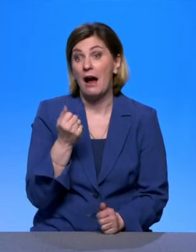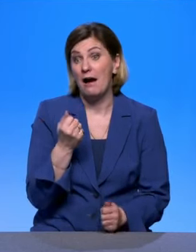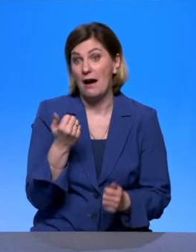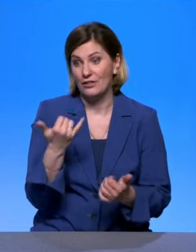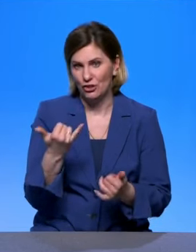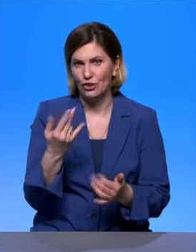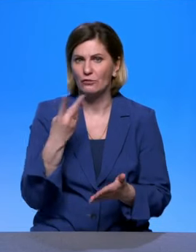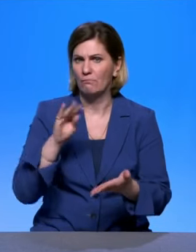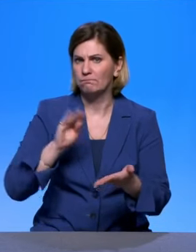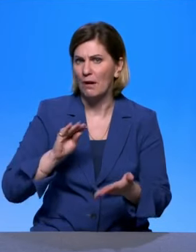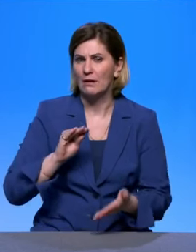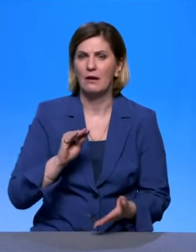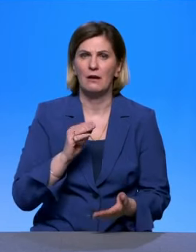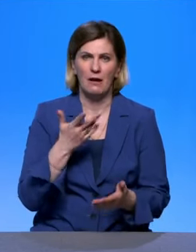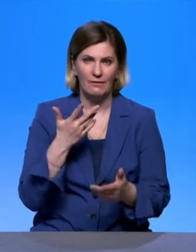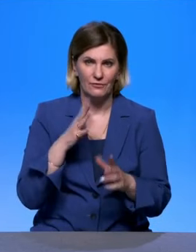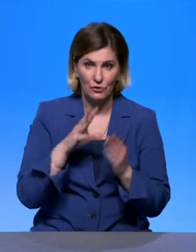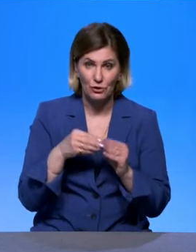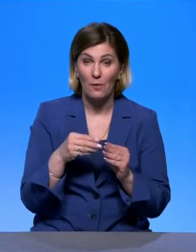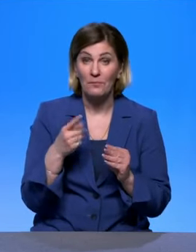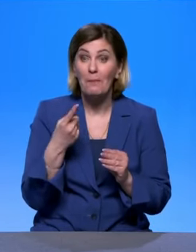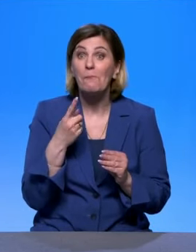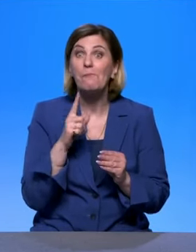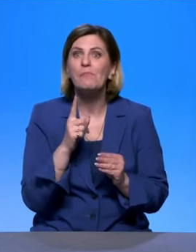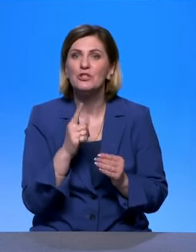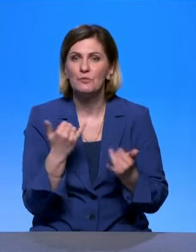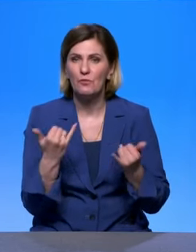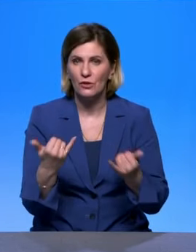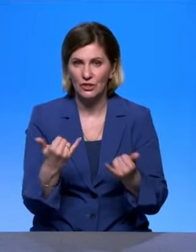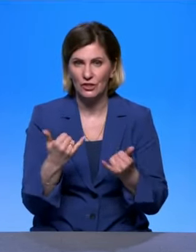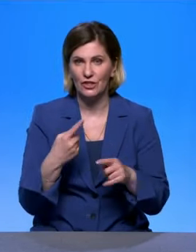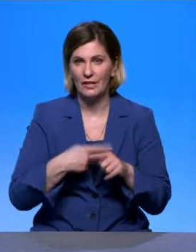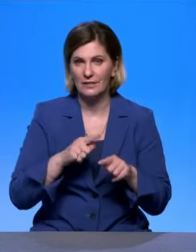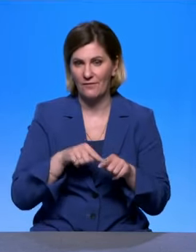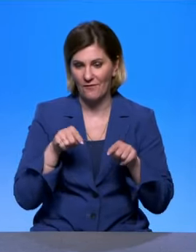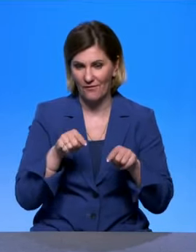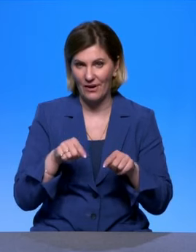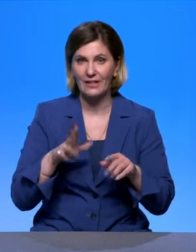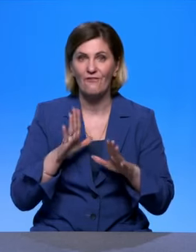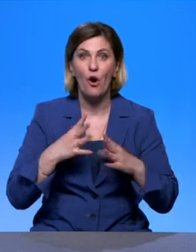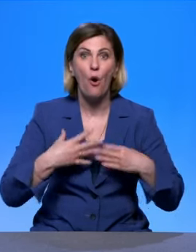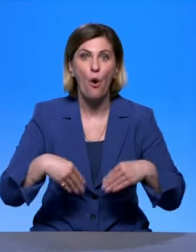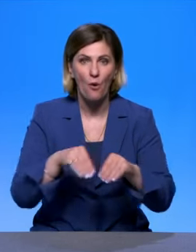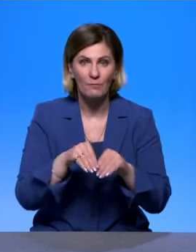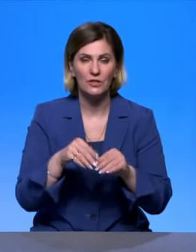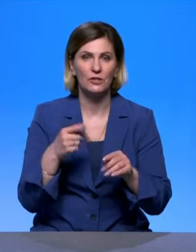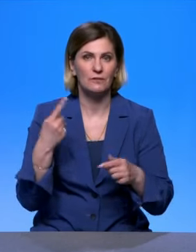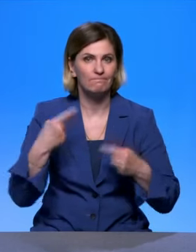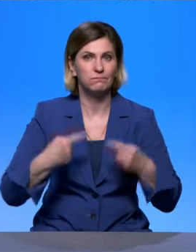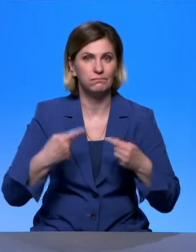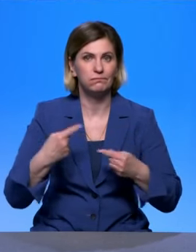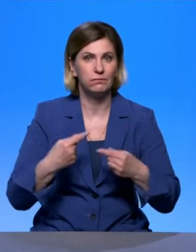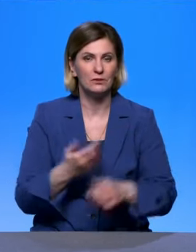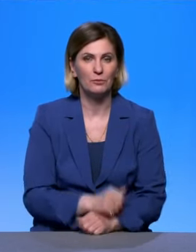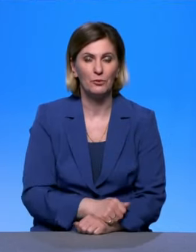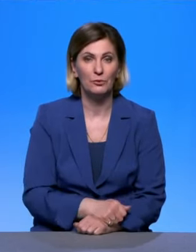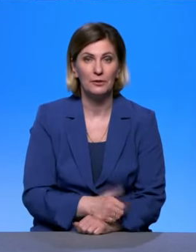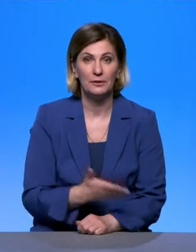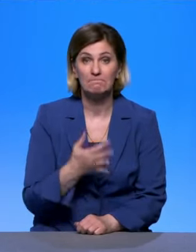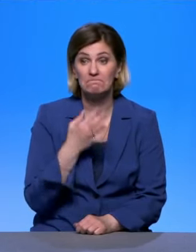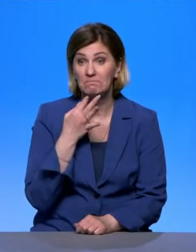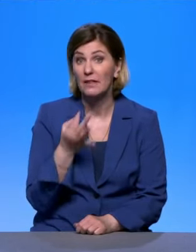стороны, как вам кажется, почему сейчас в обществе вот эта дискуссия по поводу ЕГЭ не прекращается? Алена, вы знаете, вот как